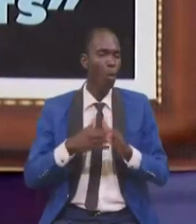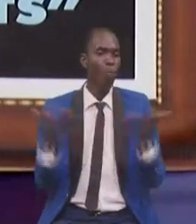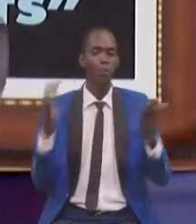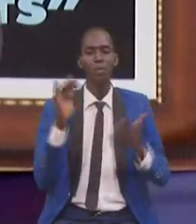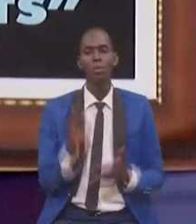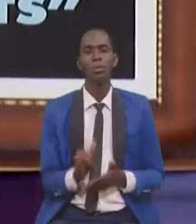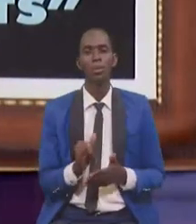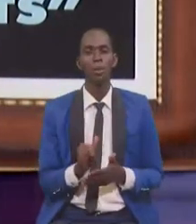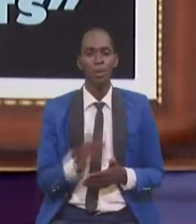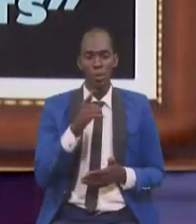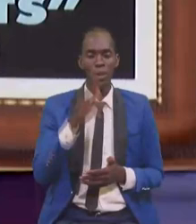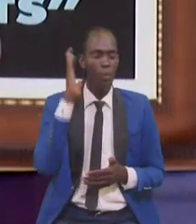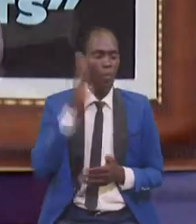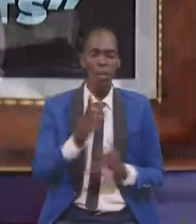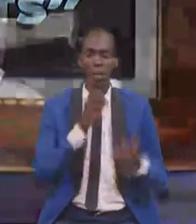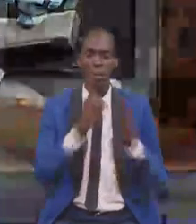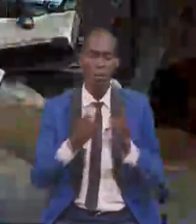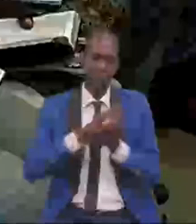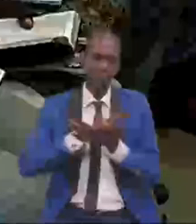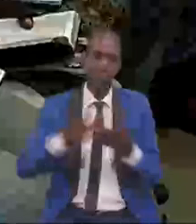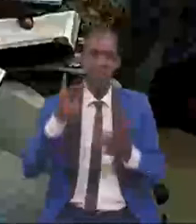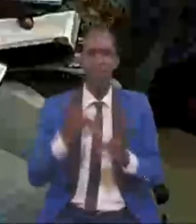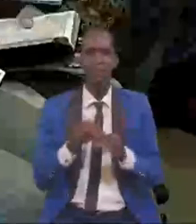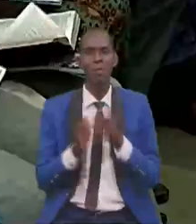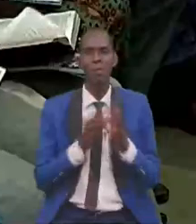parla très bien. Vous allez parler très bien.